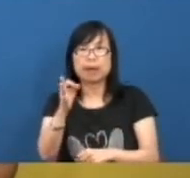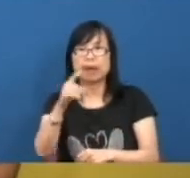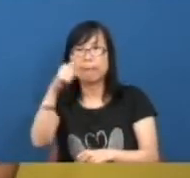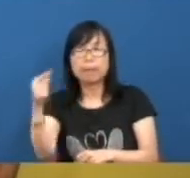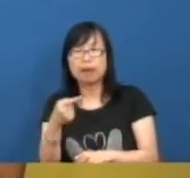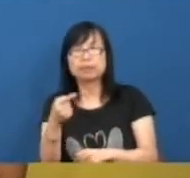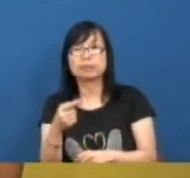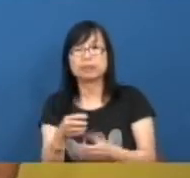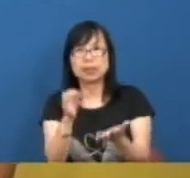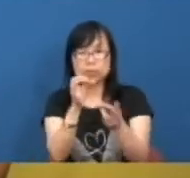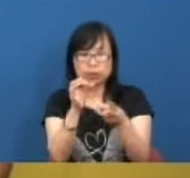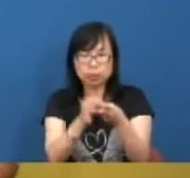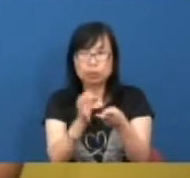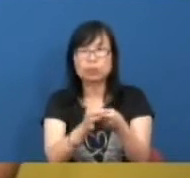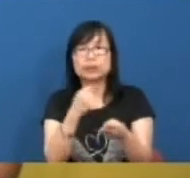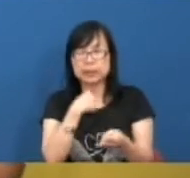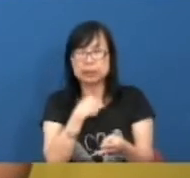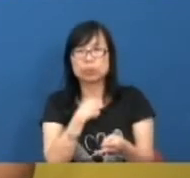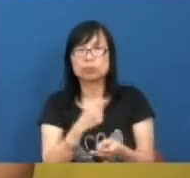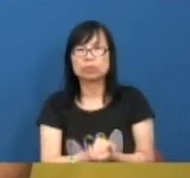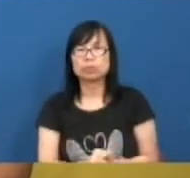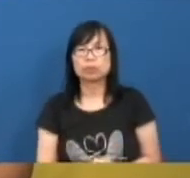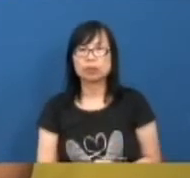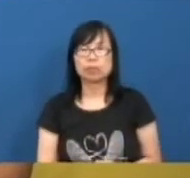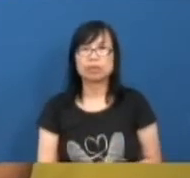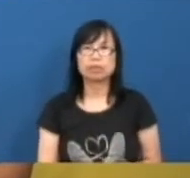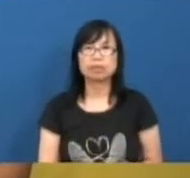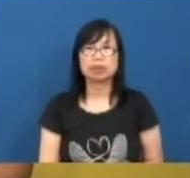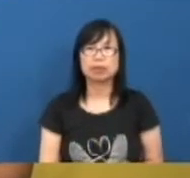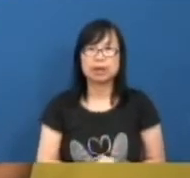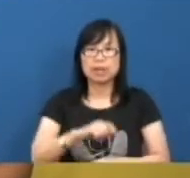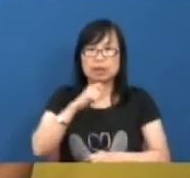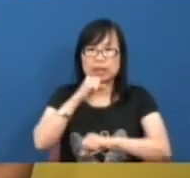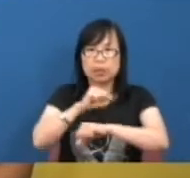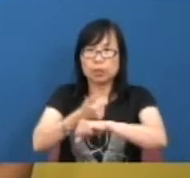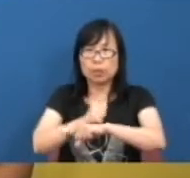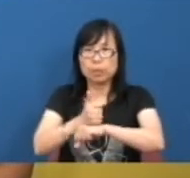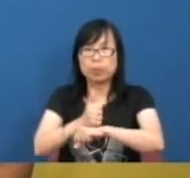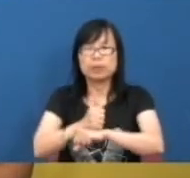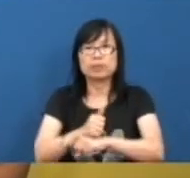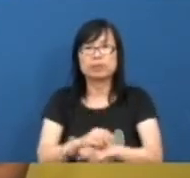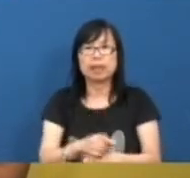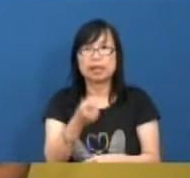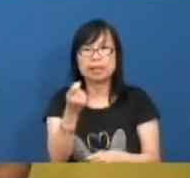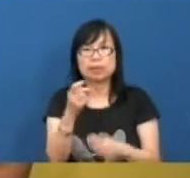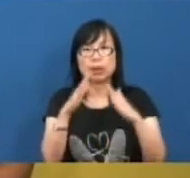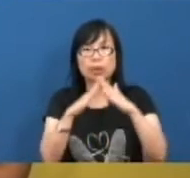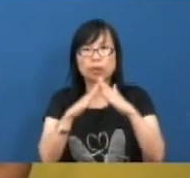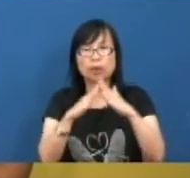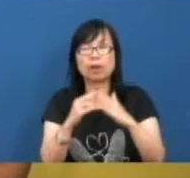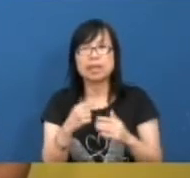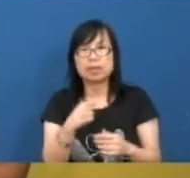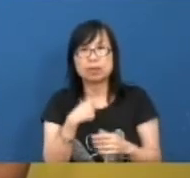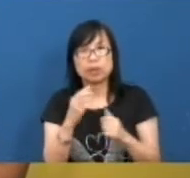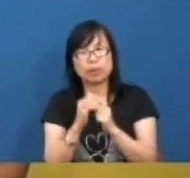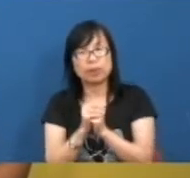就算居屋現在都要啊，這些這樣的基本的一些小康的住屋的需求